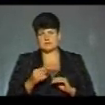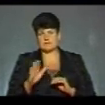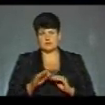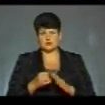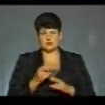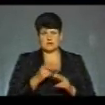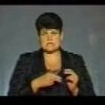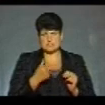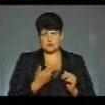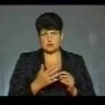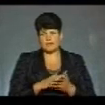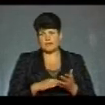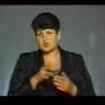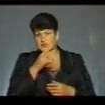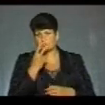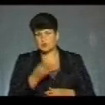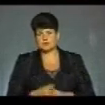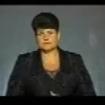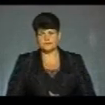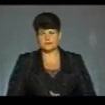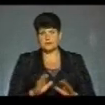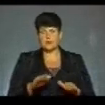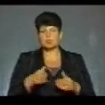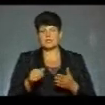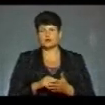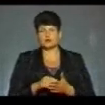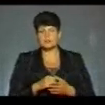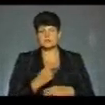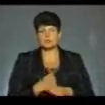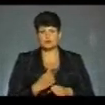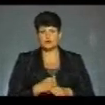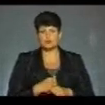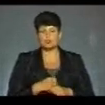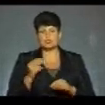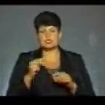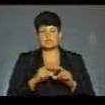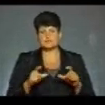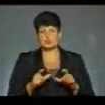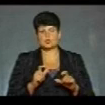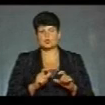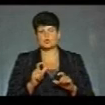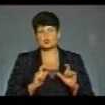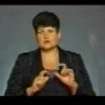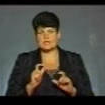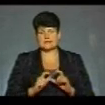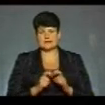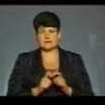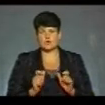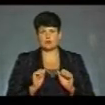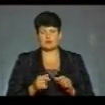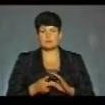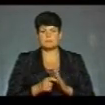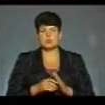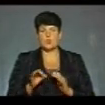року, а далі час покаже. Подати документи на виготовлення учнівської та студентської карток тернополянина можна в приміщенні офісу